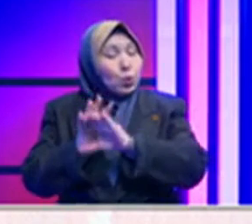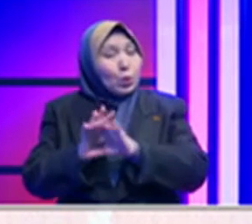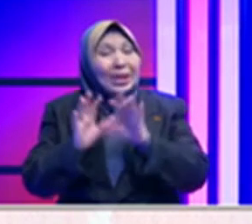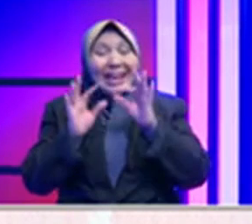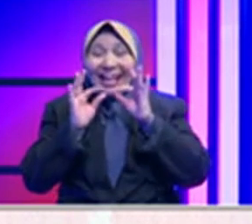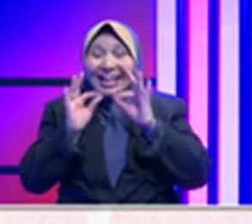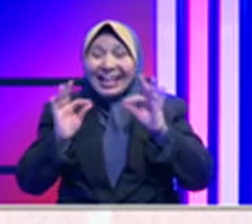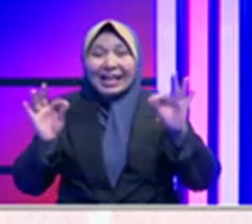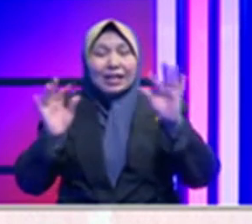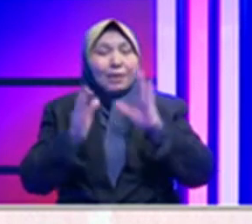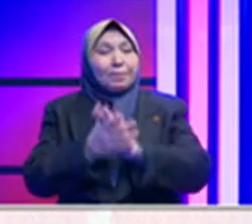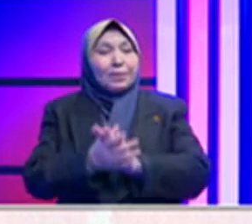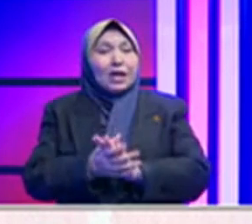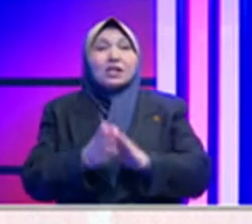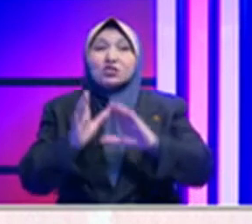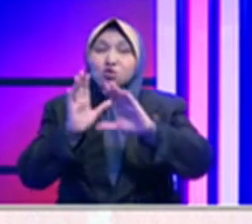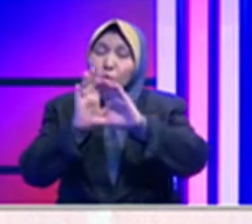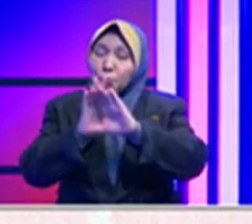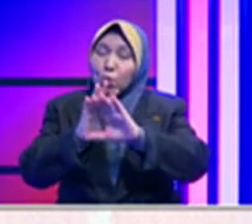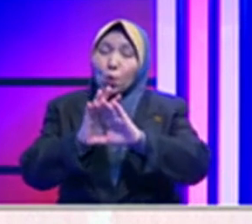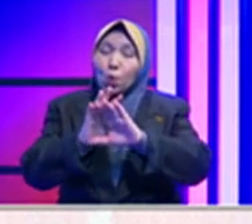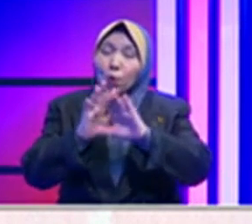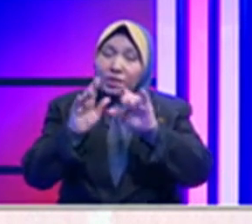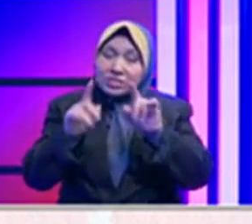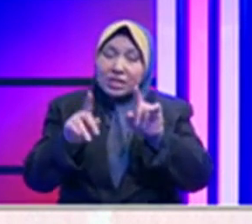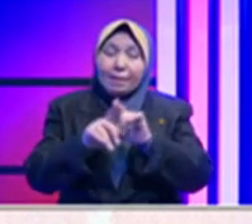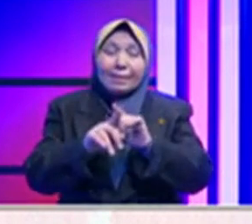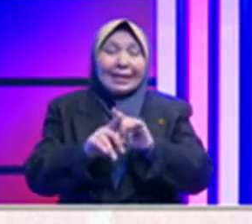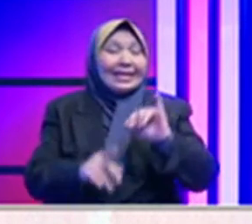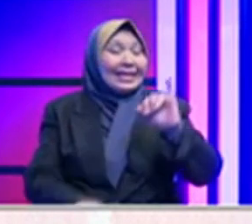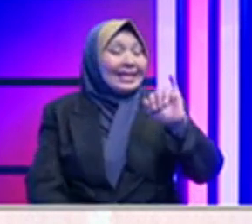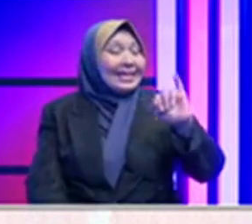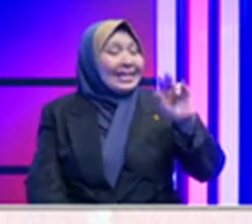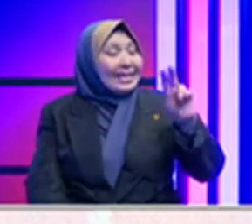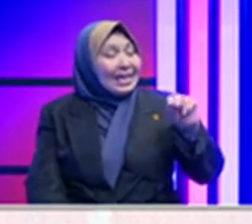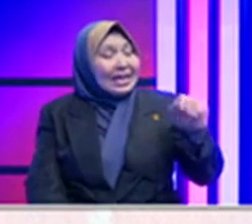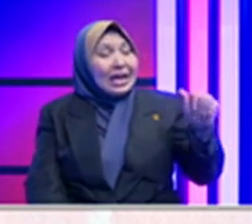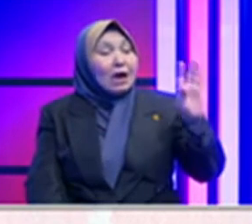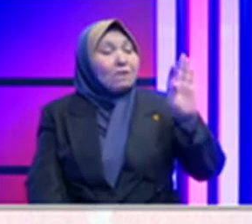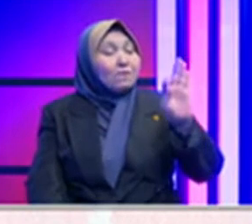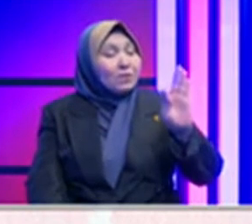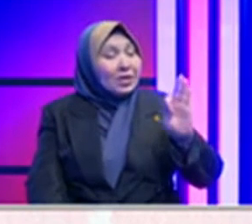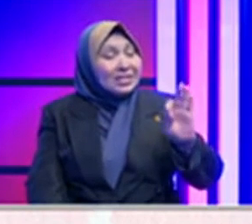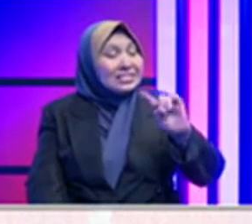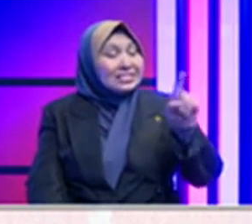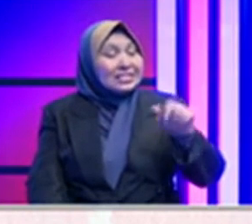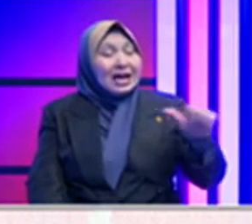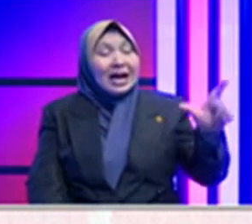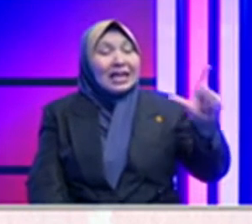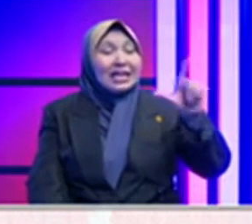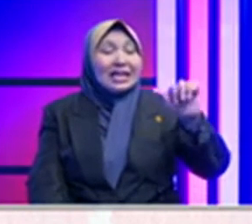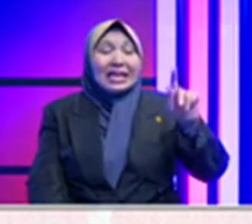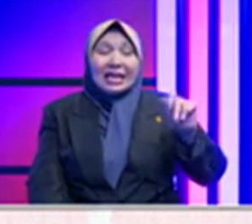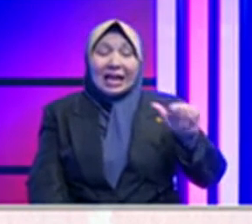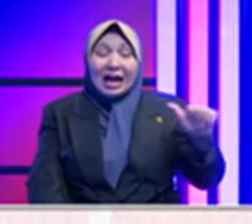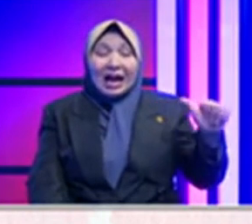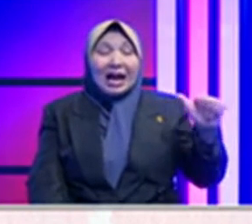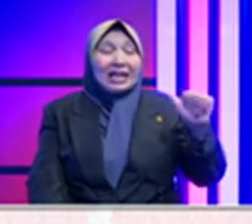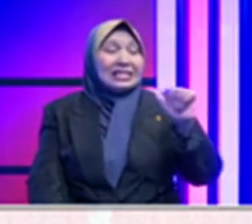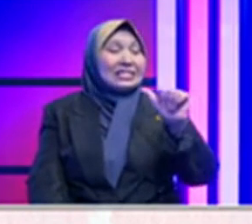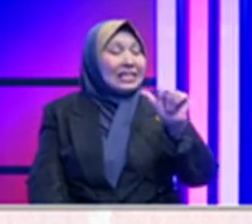ada lagi struktur juga pada ini nafinay likayla